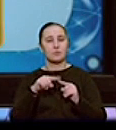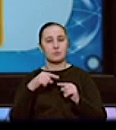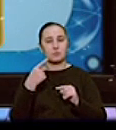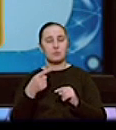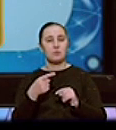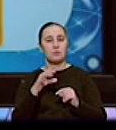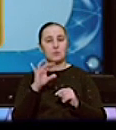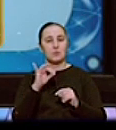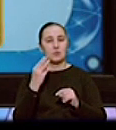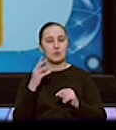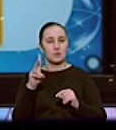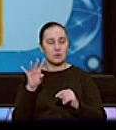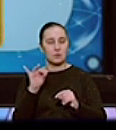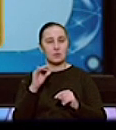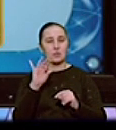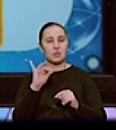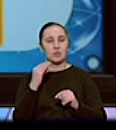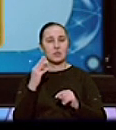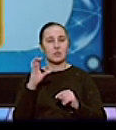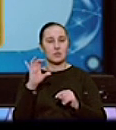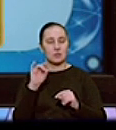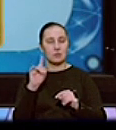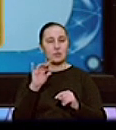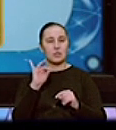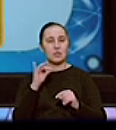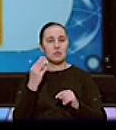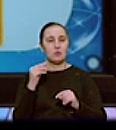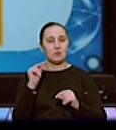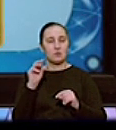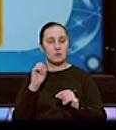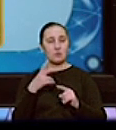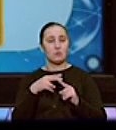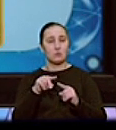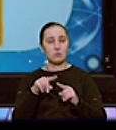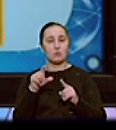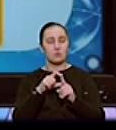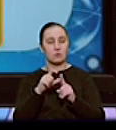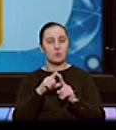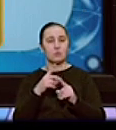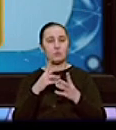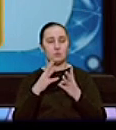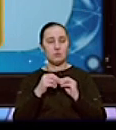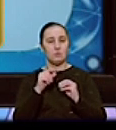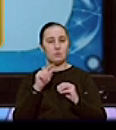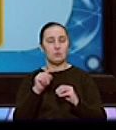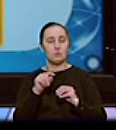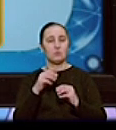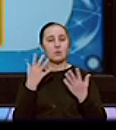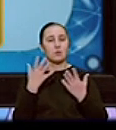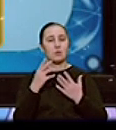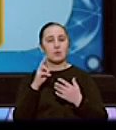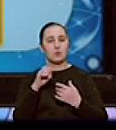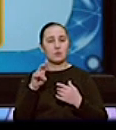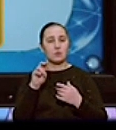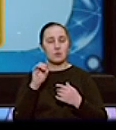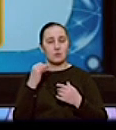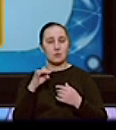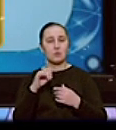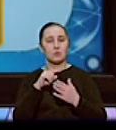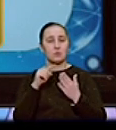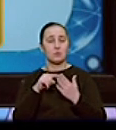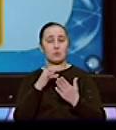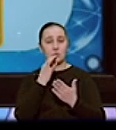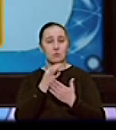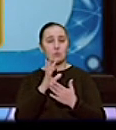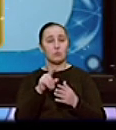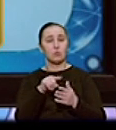Keyingisi ishli, ishsiz, ishchan. Ushbu so'zlarimiz esa qanday so'roqlarga javob